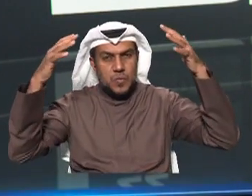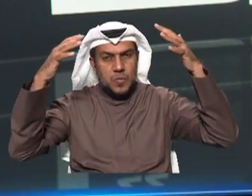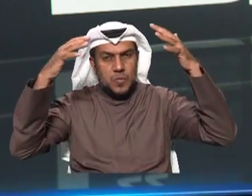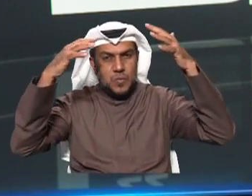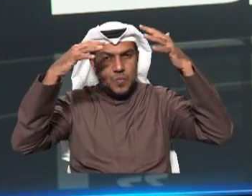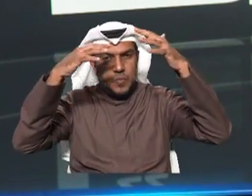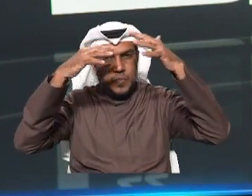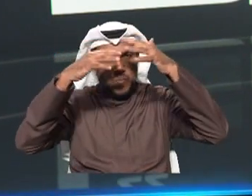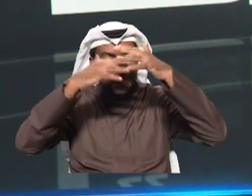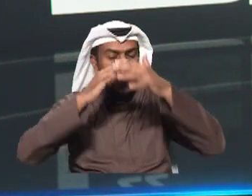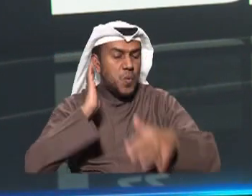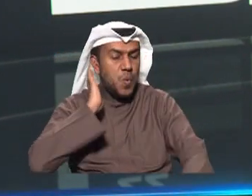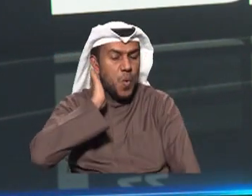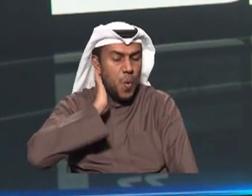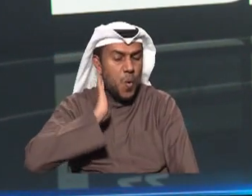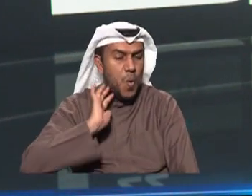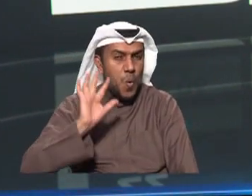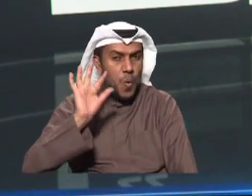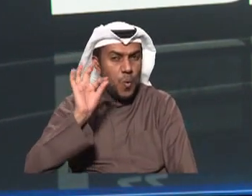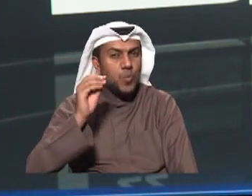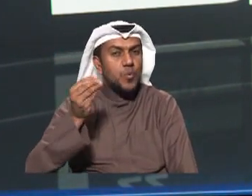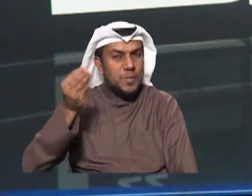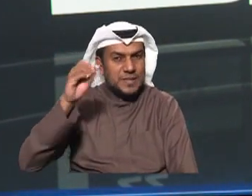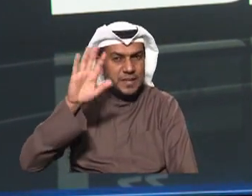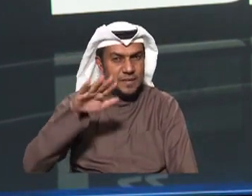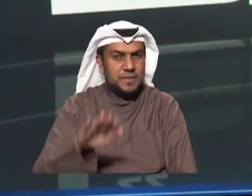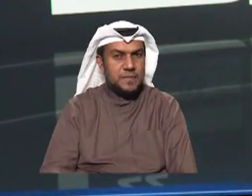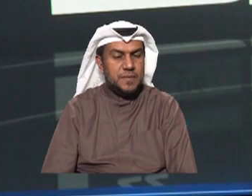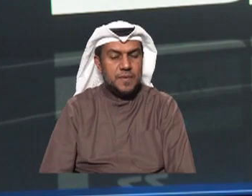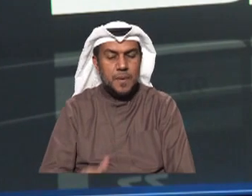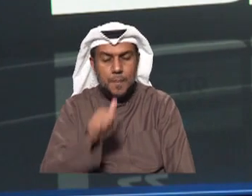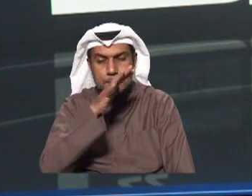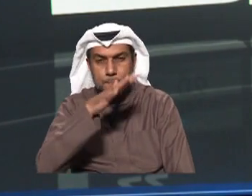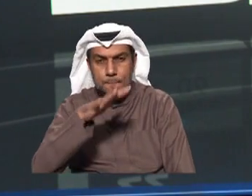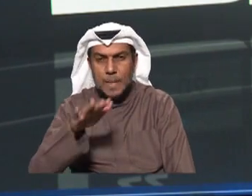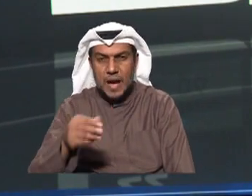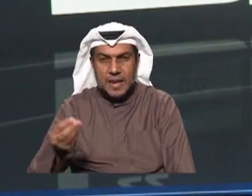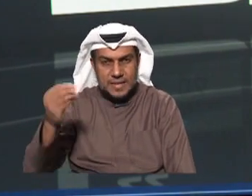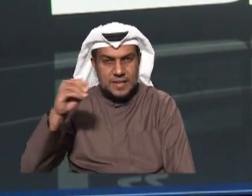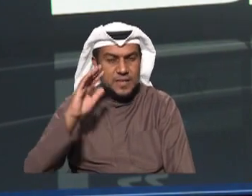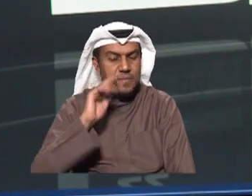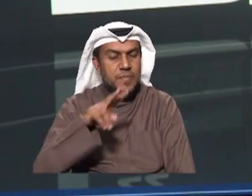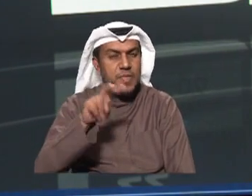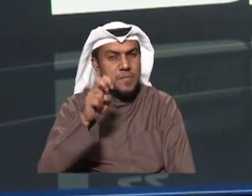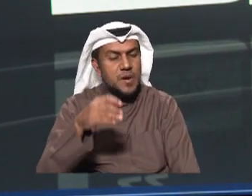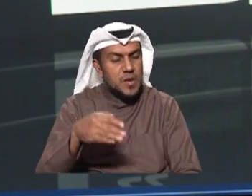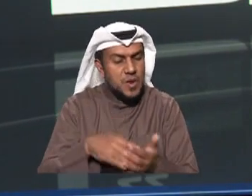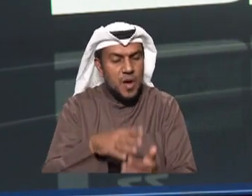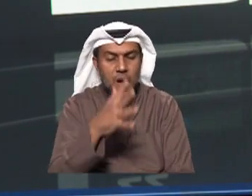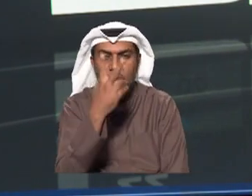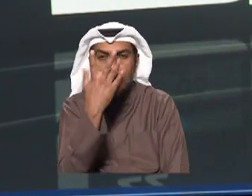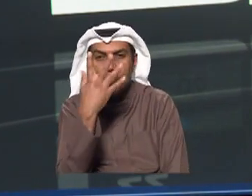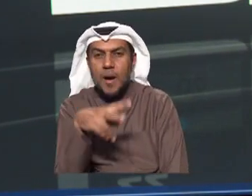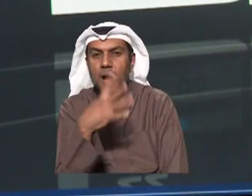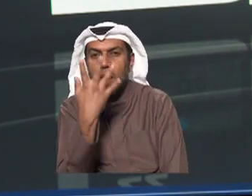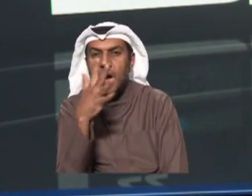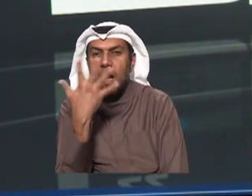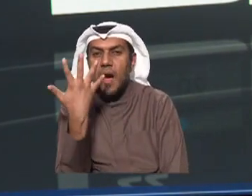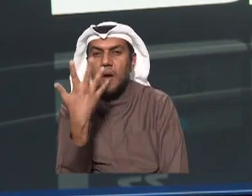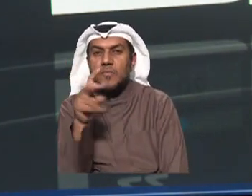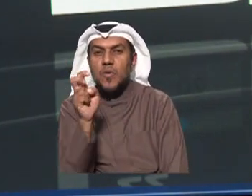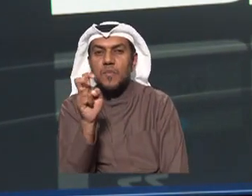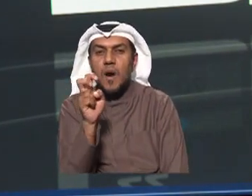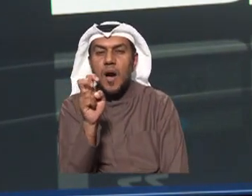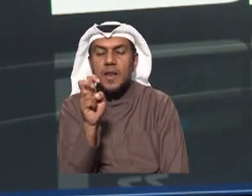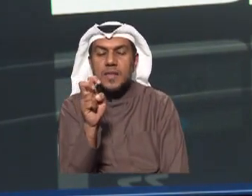الرطوبة تدريجيا خاصة على المناطق الساحلية وداخل البحر، متوقع أنها راح تتراوح ما بين 80 إلى 85%. العظمى المتوقع في